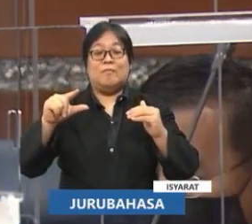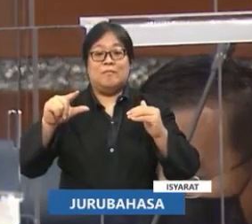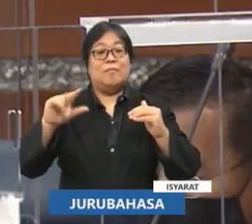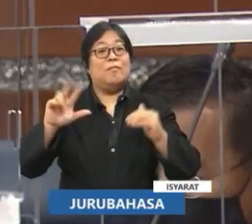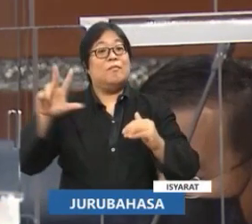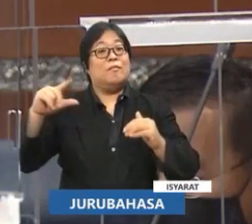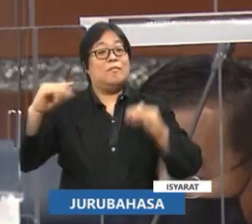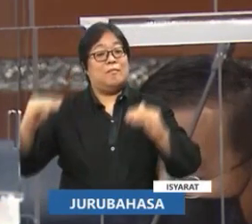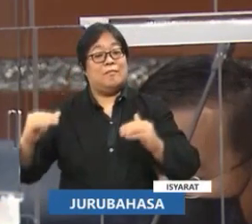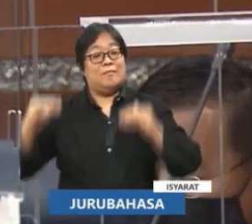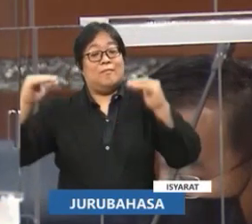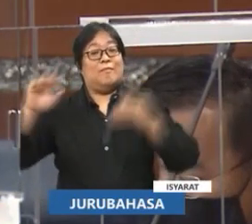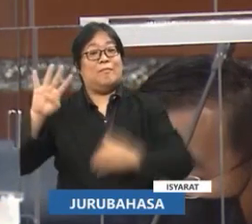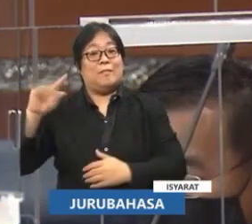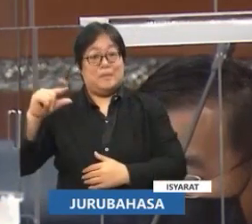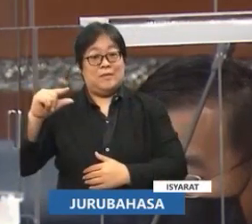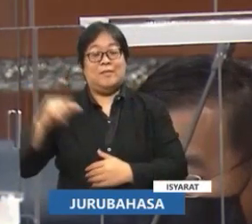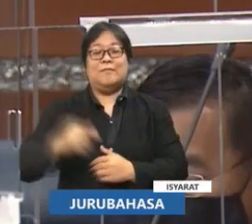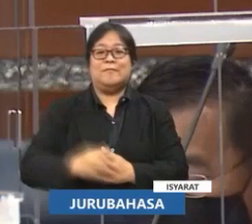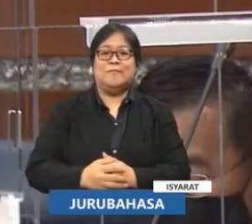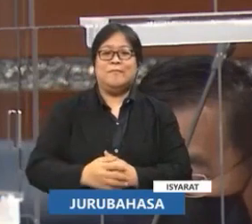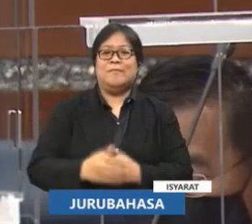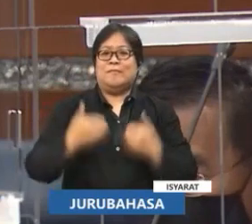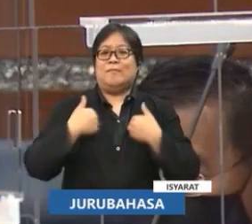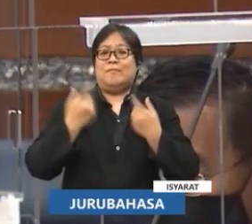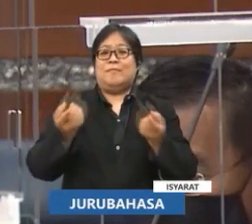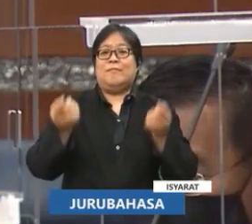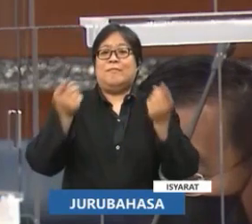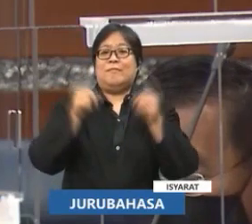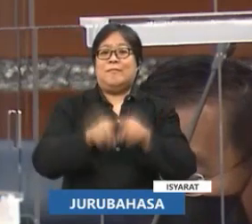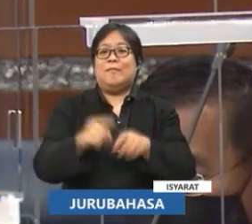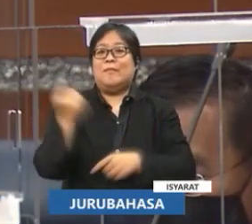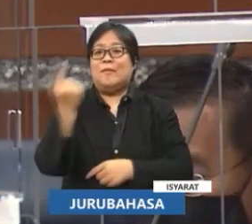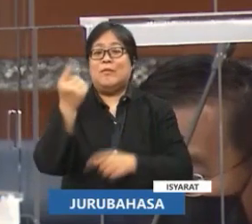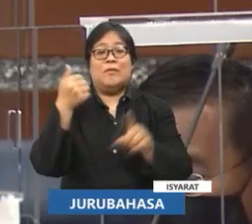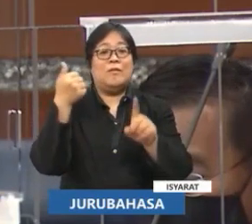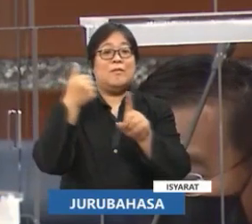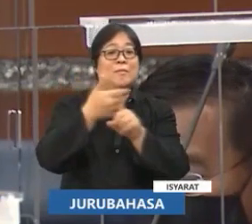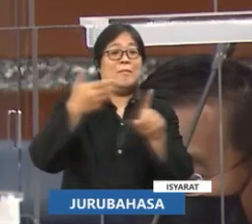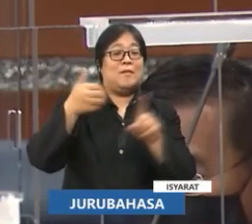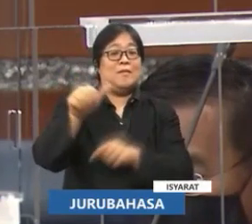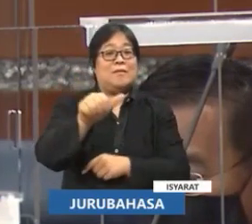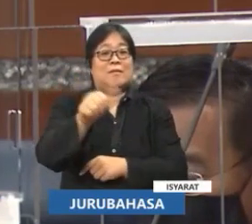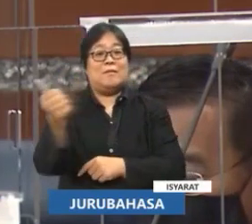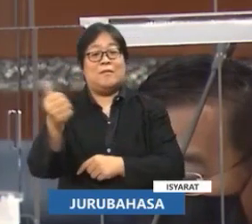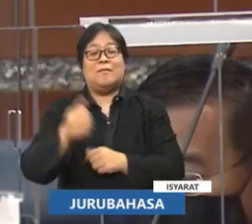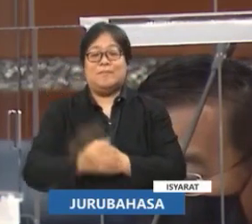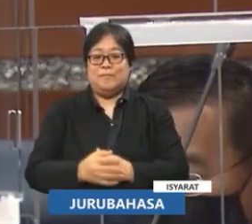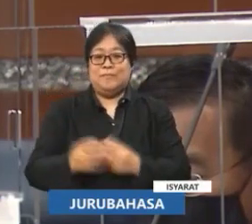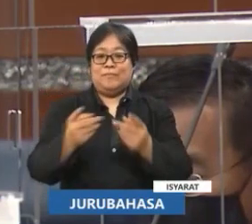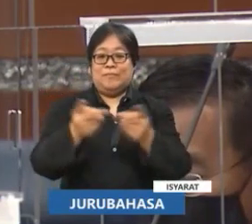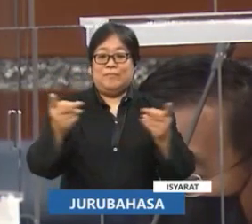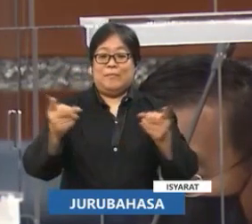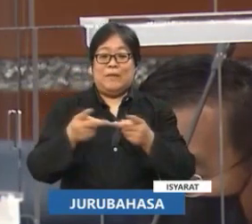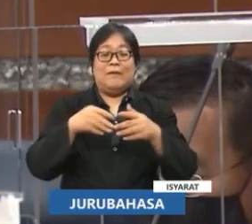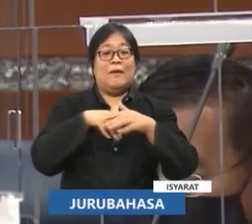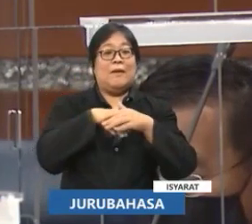dari 3G 4G, berlaku juga ada satu impak yang lain di mana kawasan